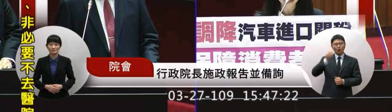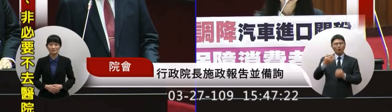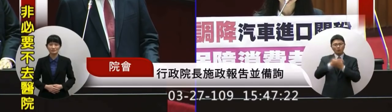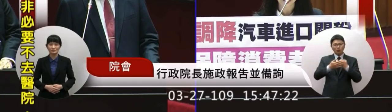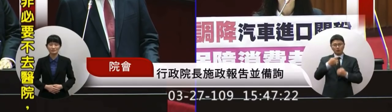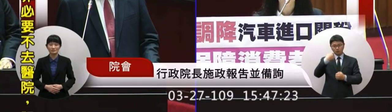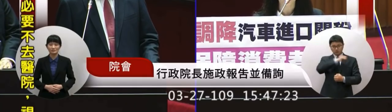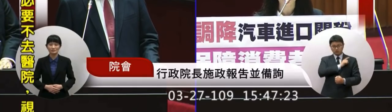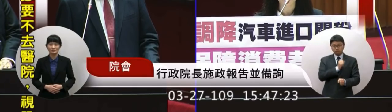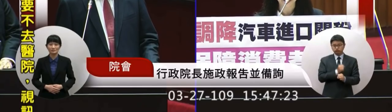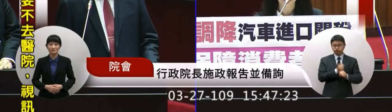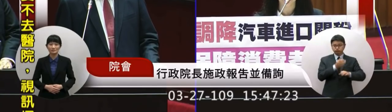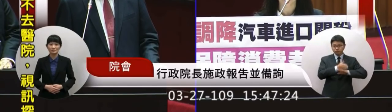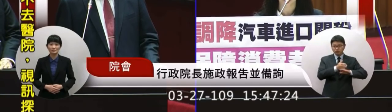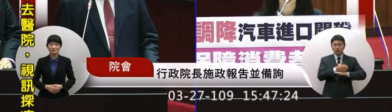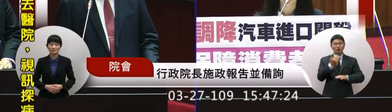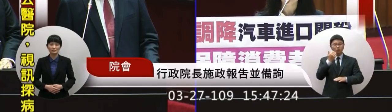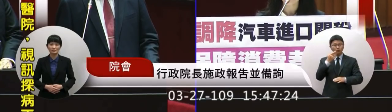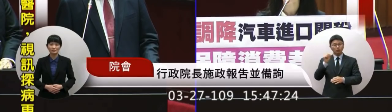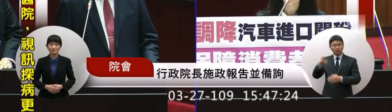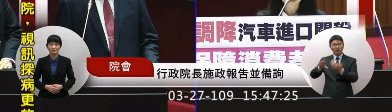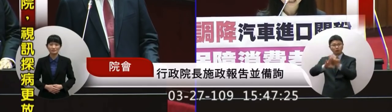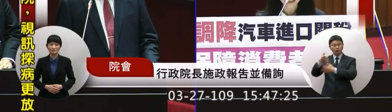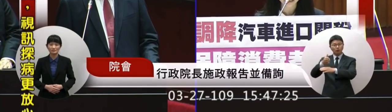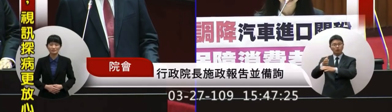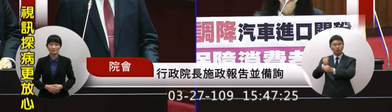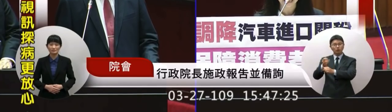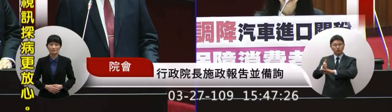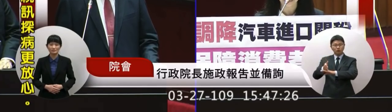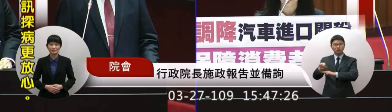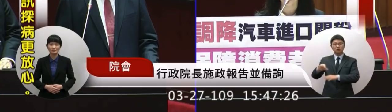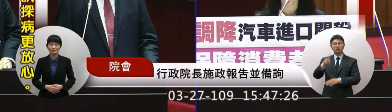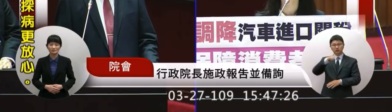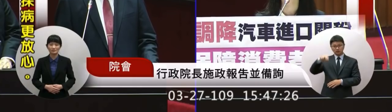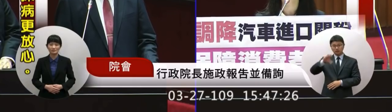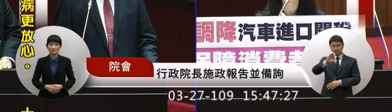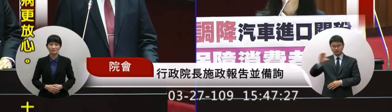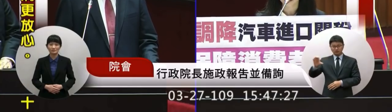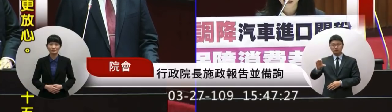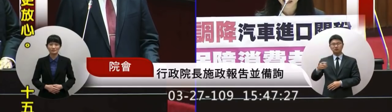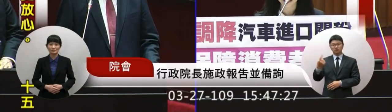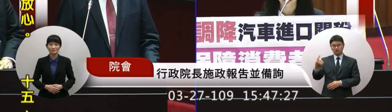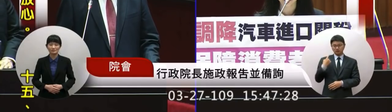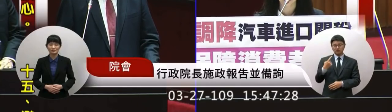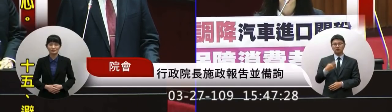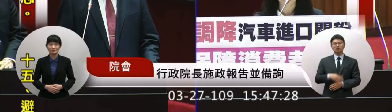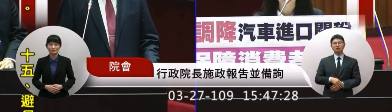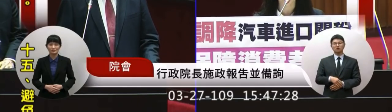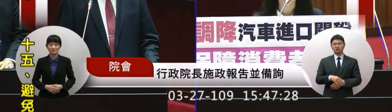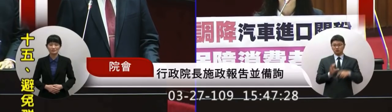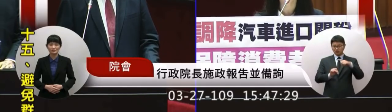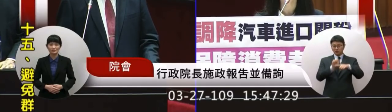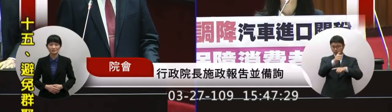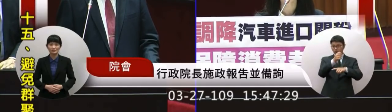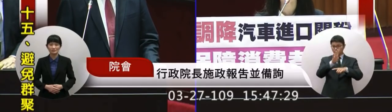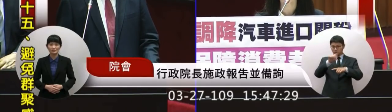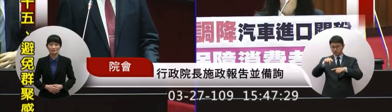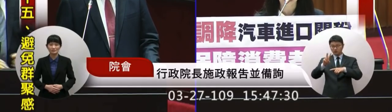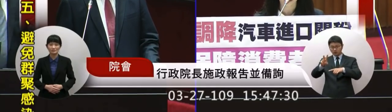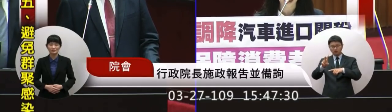车，长期以来如果我们买进口车，2000cc 以下一台车要磕54.2%的